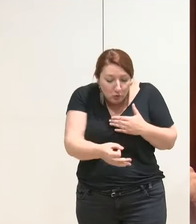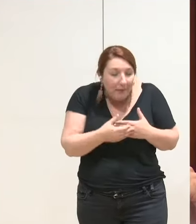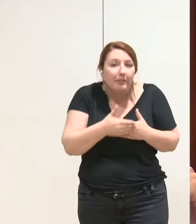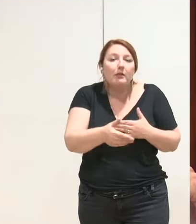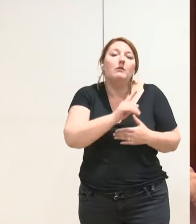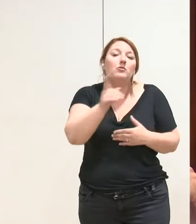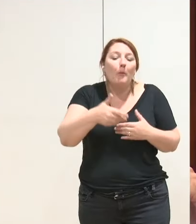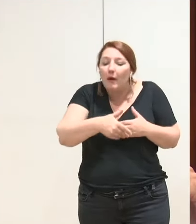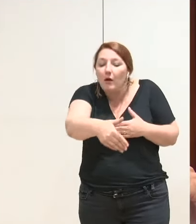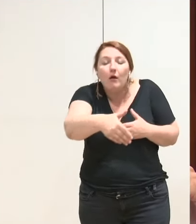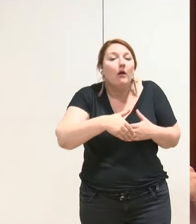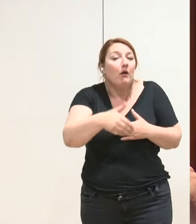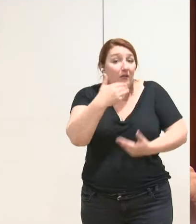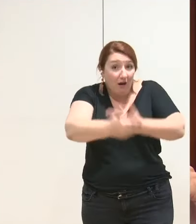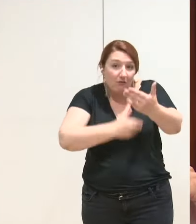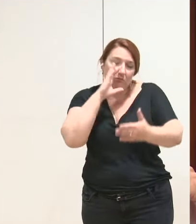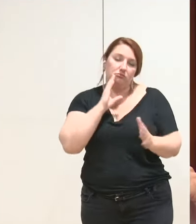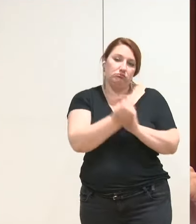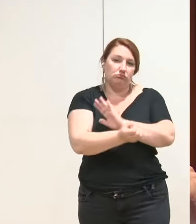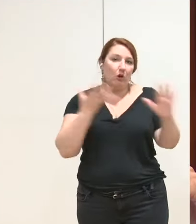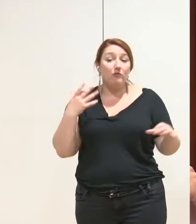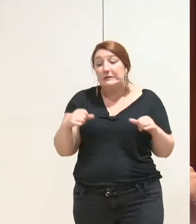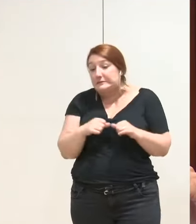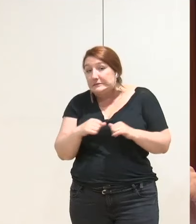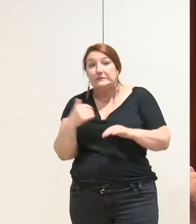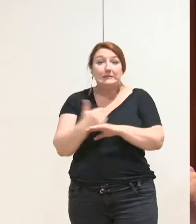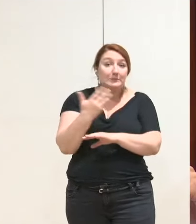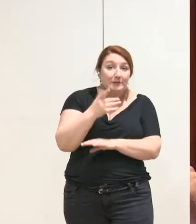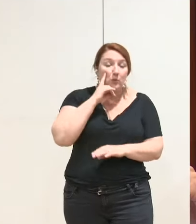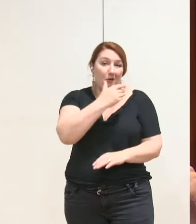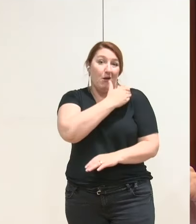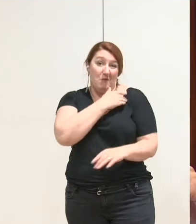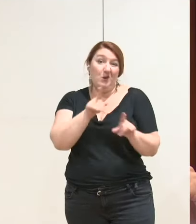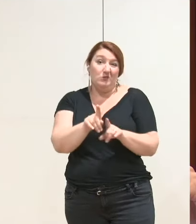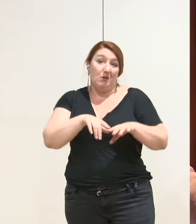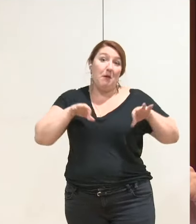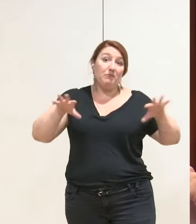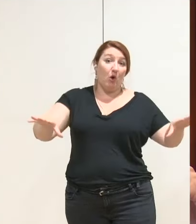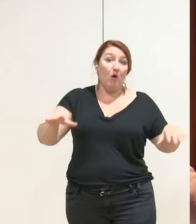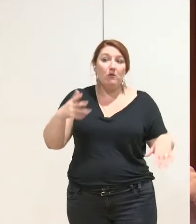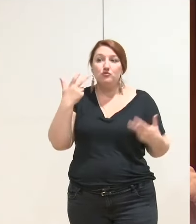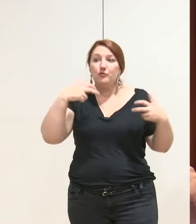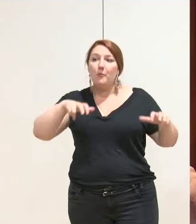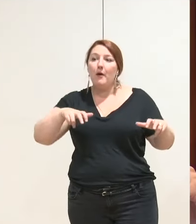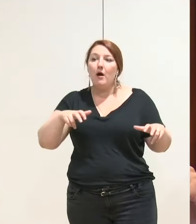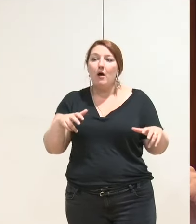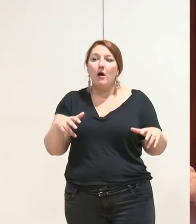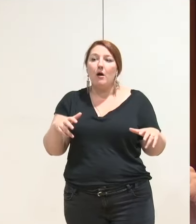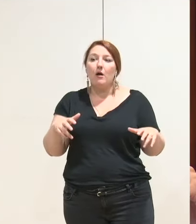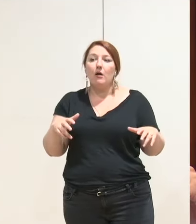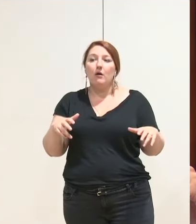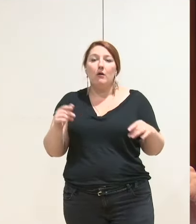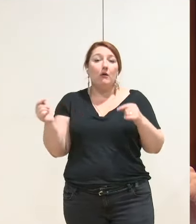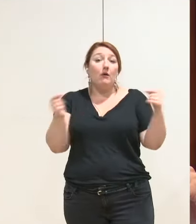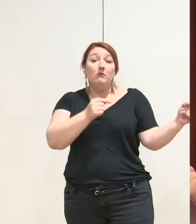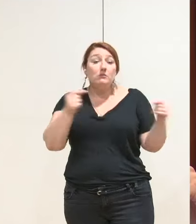semaine mais quand ça avance ce qui est fait exactement parce qu'on est aussi sollicité et je ne voudrais pas qu'on s'engage sur des débats